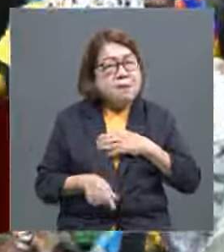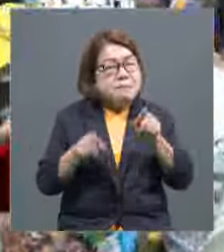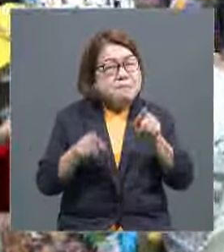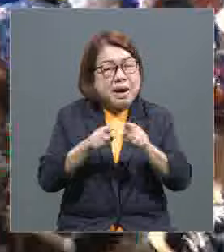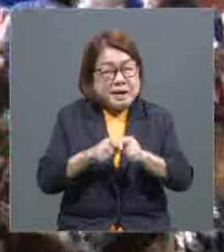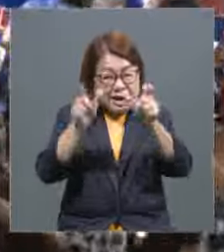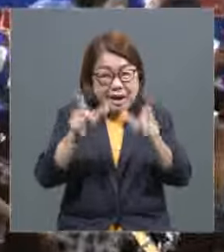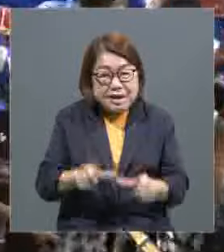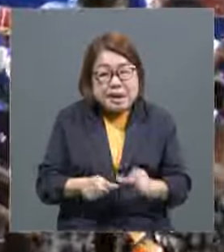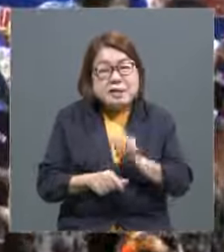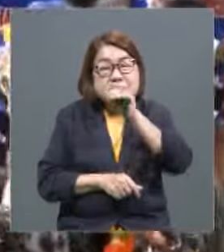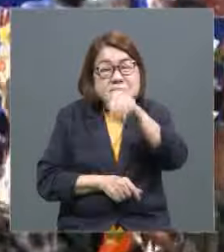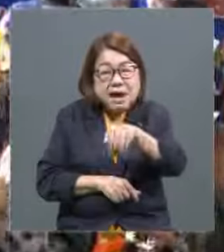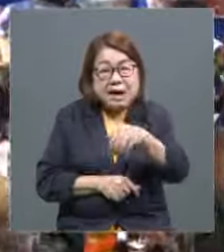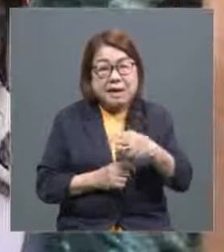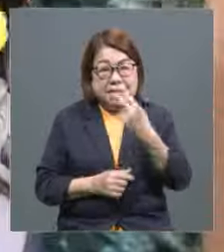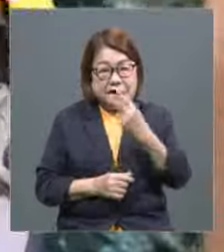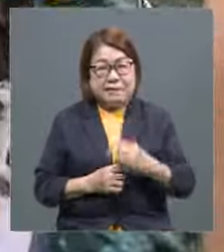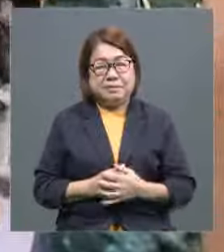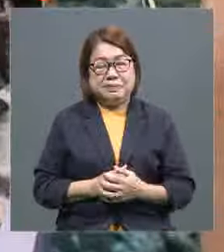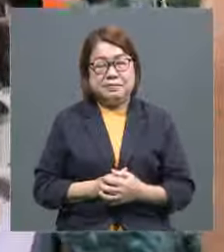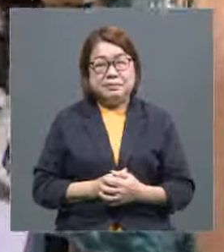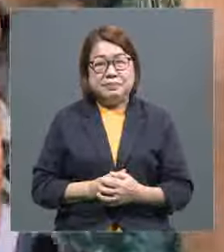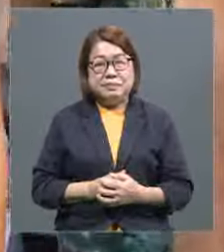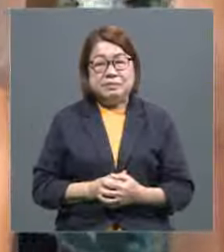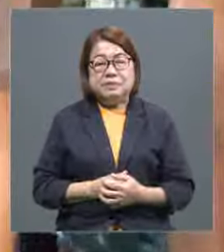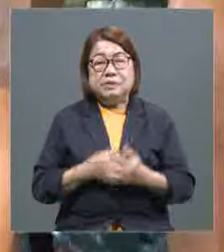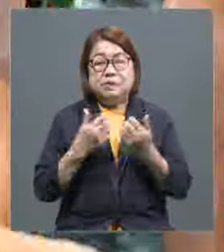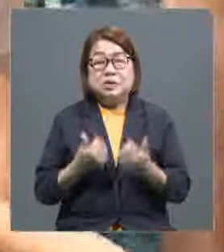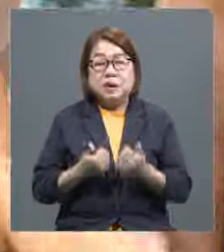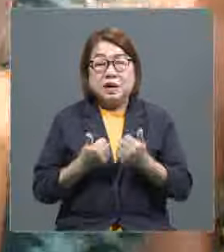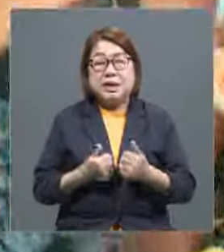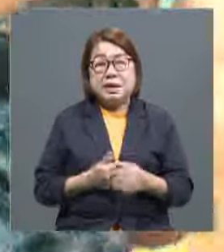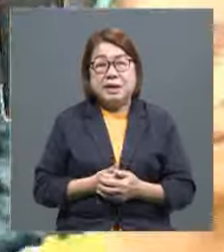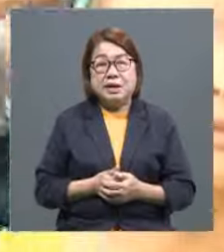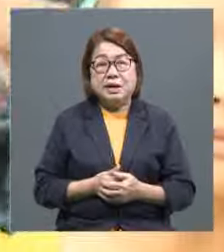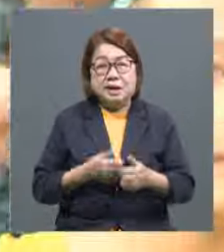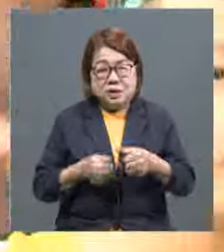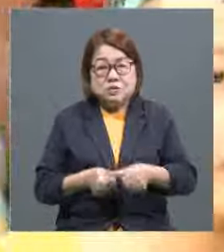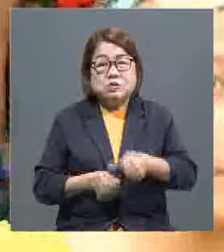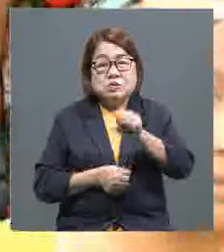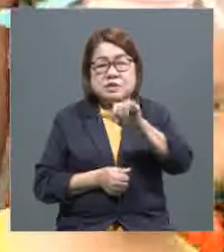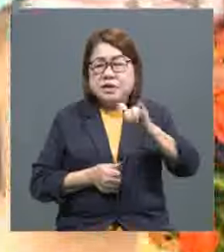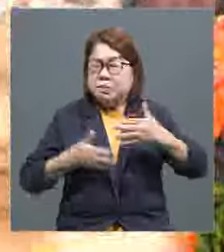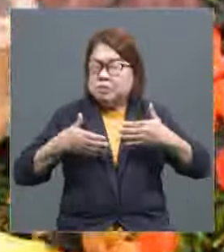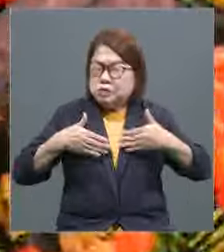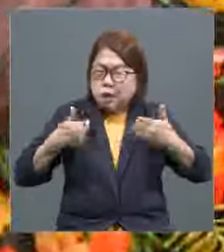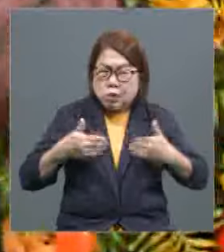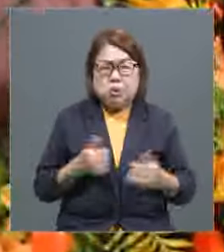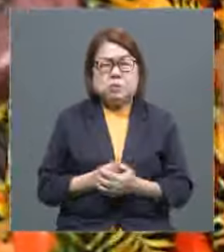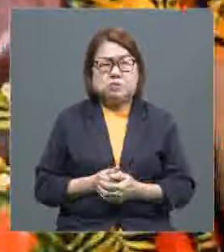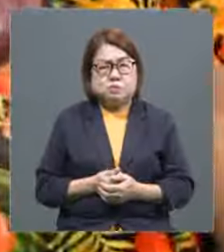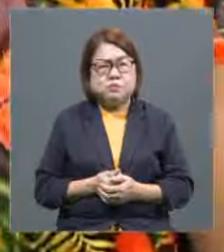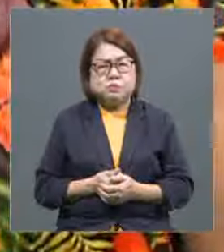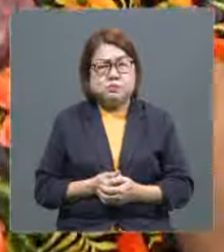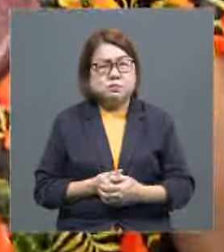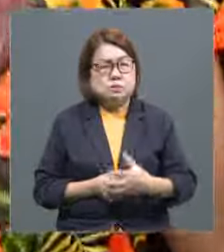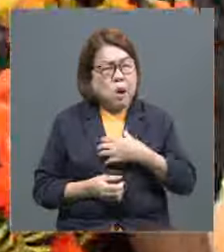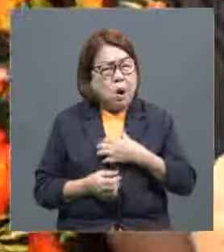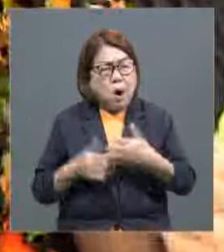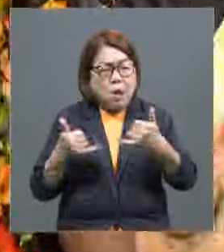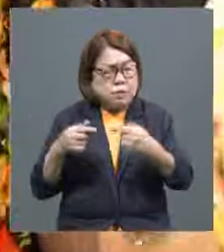คุณผู้ชมค่ะบรรยากาศตอนนี้เรียกได้ว่า สนุกจนจุดไม่อยู่จริงๆนะคะเพราะว่